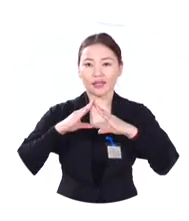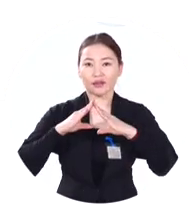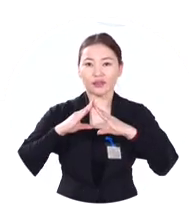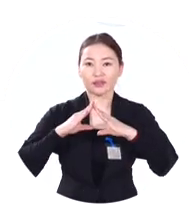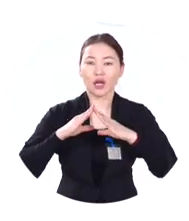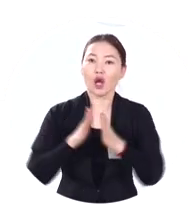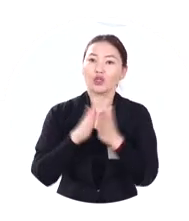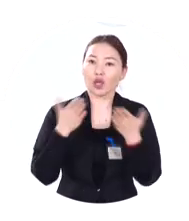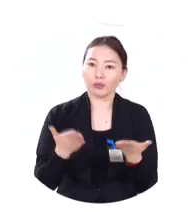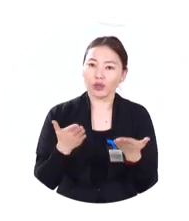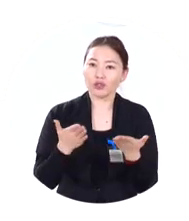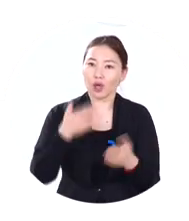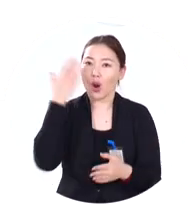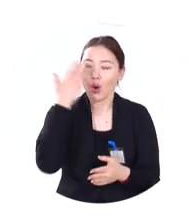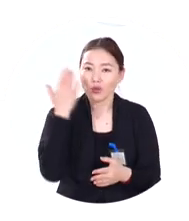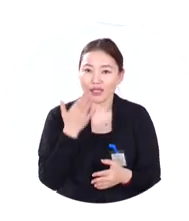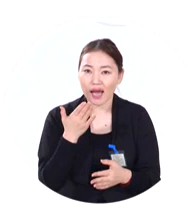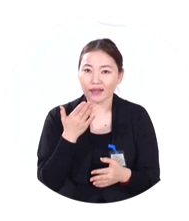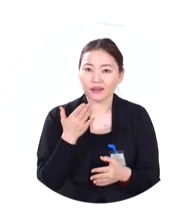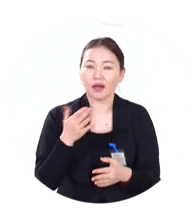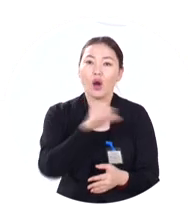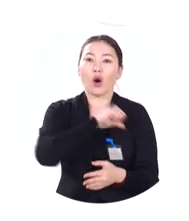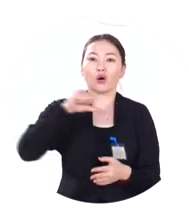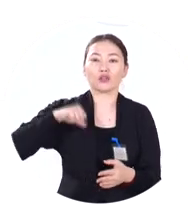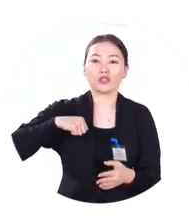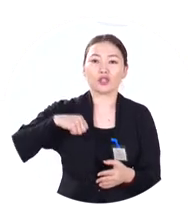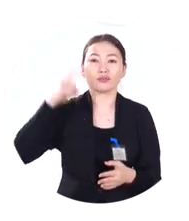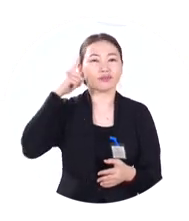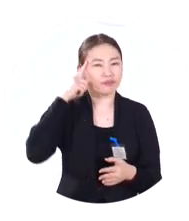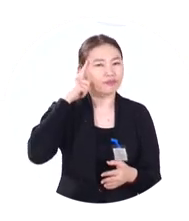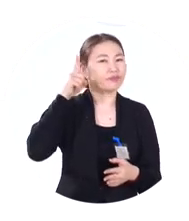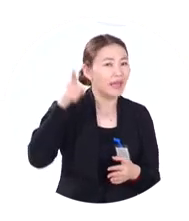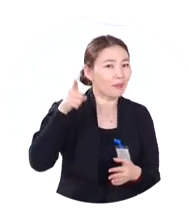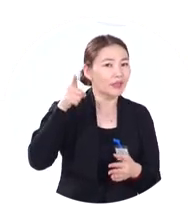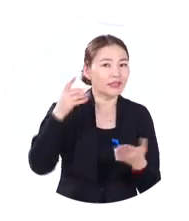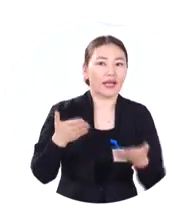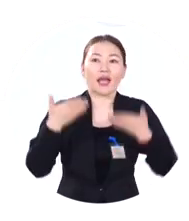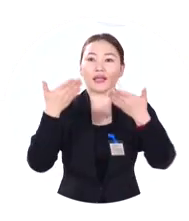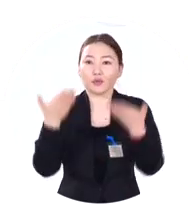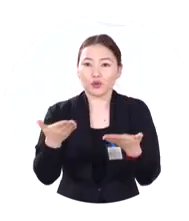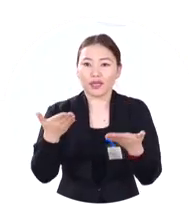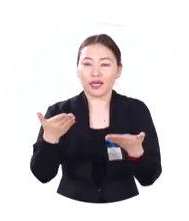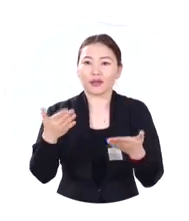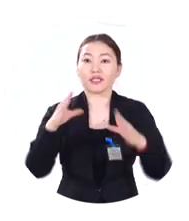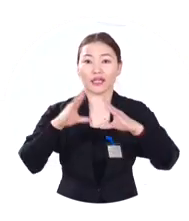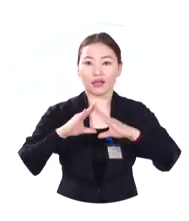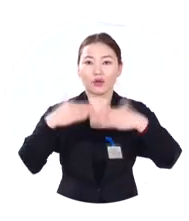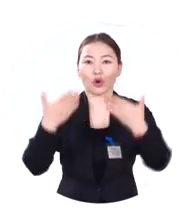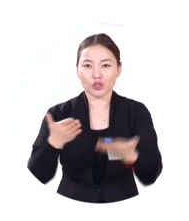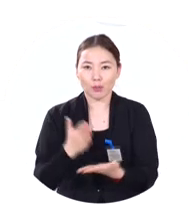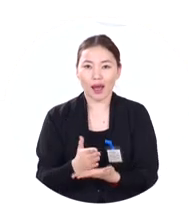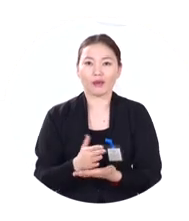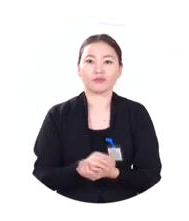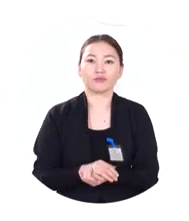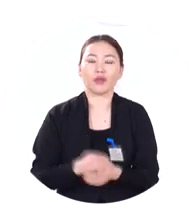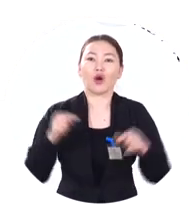дэвшүүлээд хэрвээ нэмэлтээр асуух зүйлээ бол асуултаа гаргаарай гэж багш нь хэлсэн байгаа тийм ээ. За өнөөдрийн хичээлээр бид